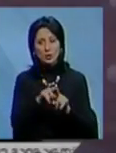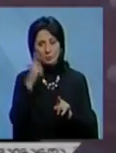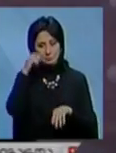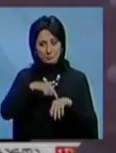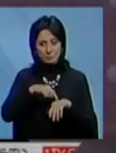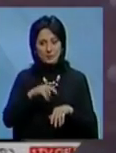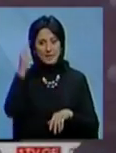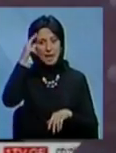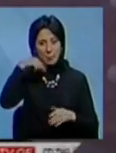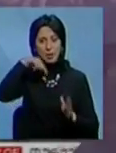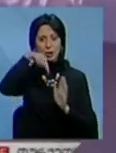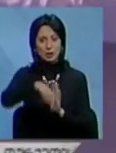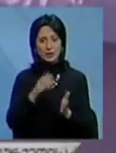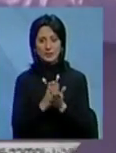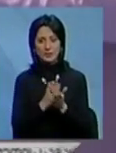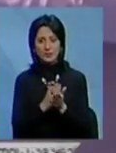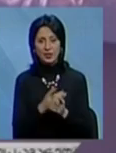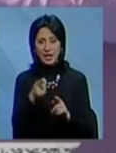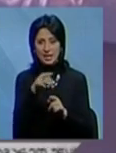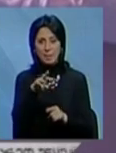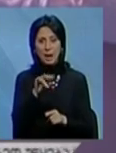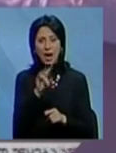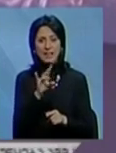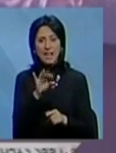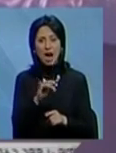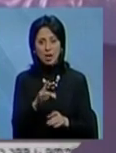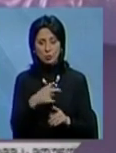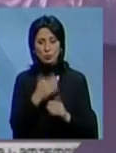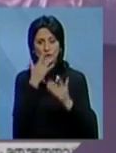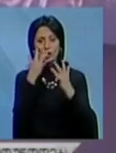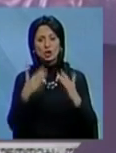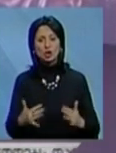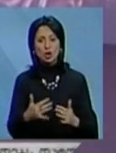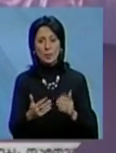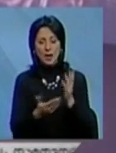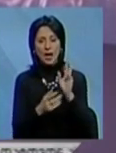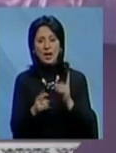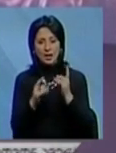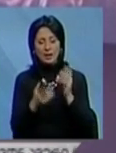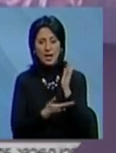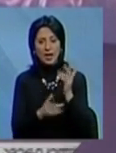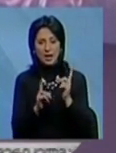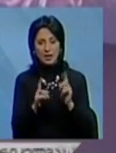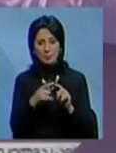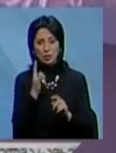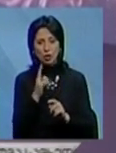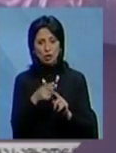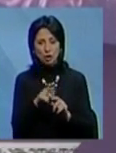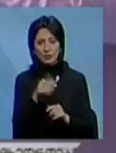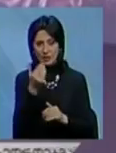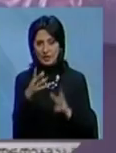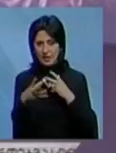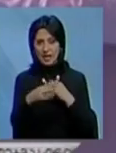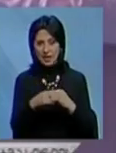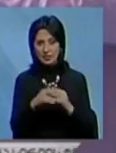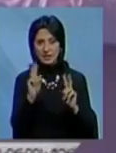თავს ზღაპრის ნაწილად იგრძნობდნენ. ეს მაკნატუნა, საშობაოდ გაცოცხლებული ხის თოჯინა. არტეკ ჰაუსში მაკნატუნა